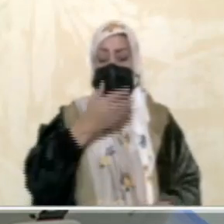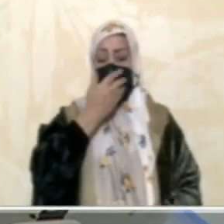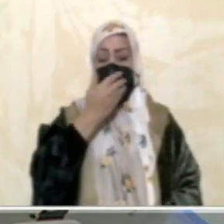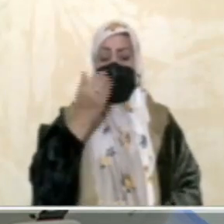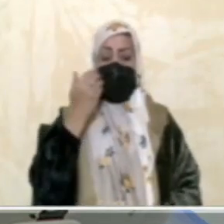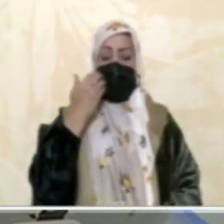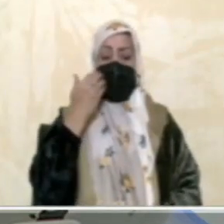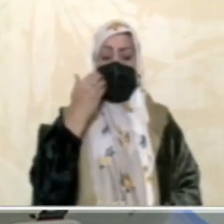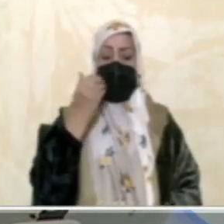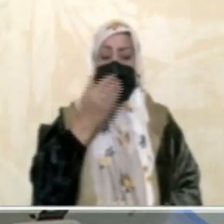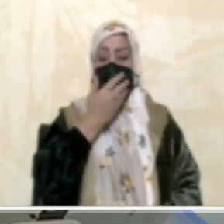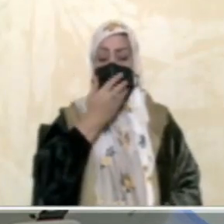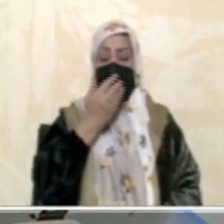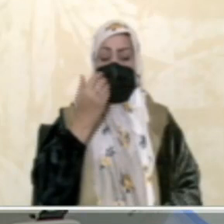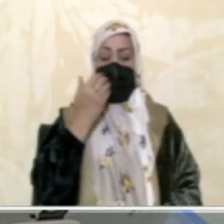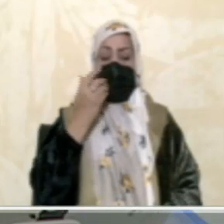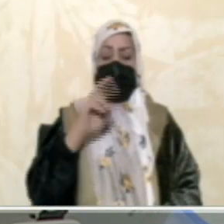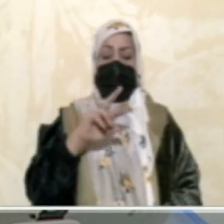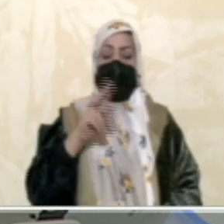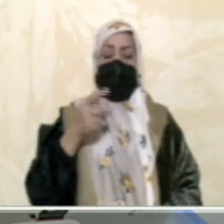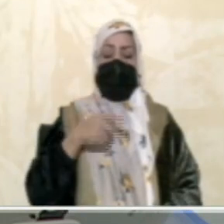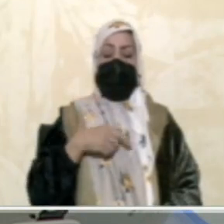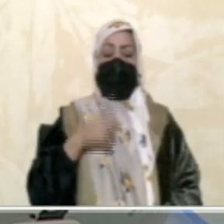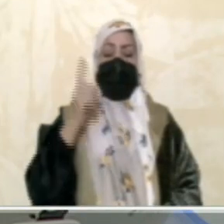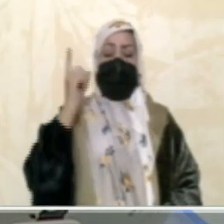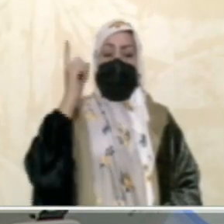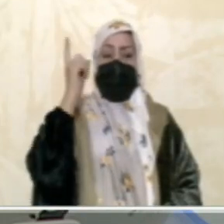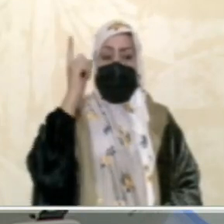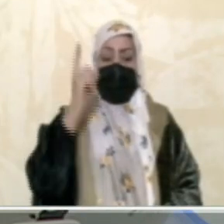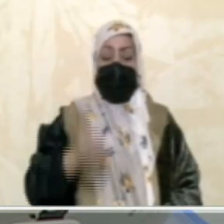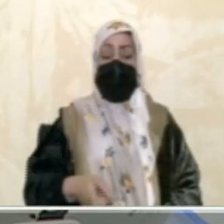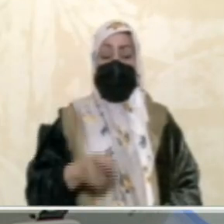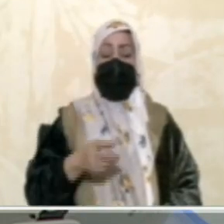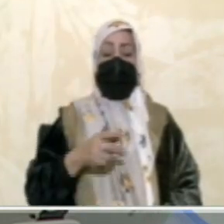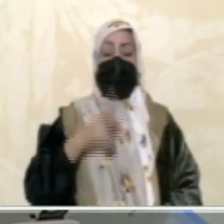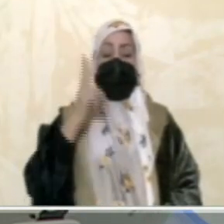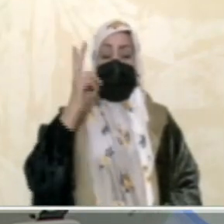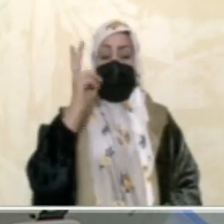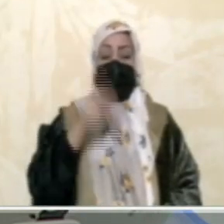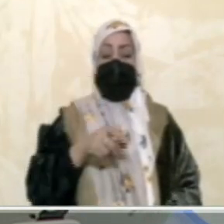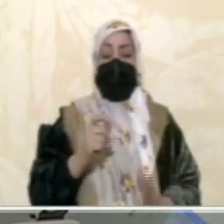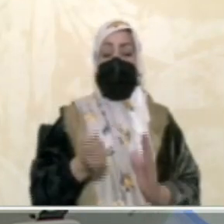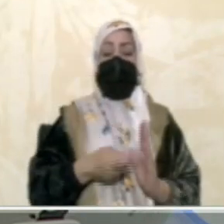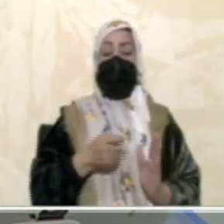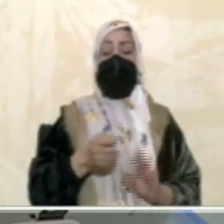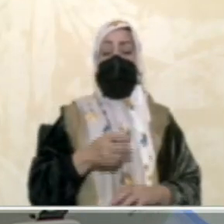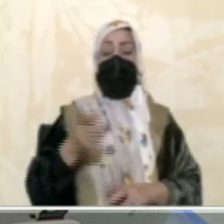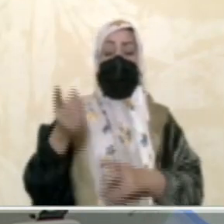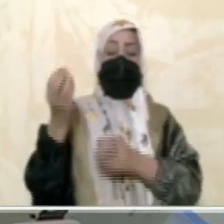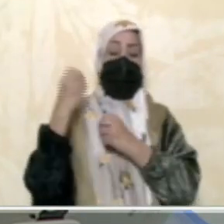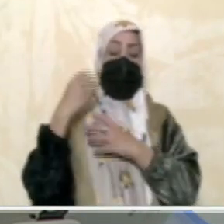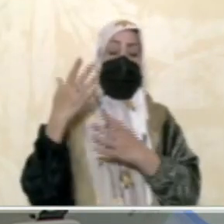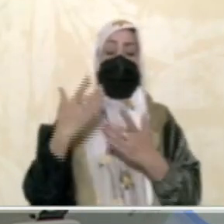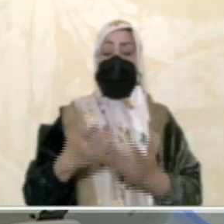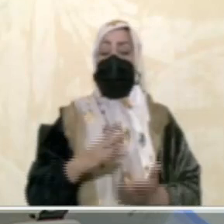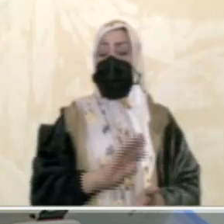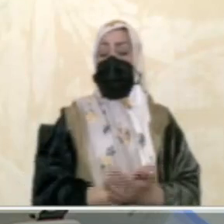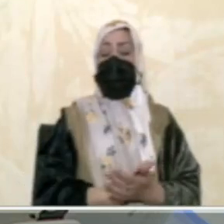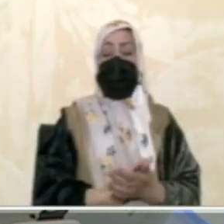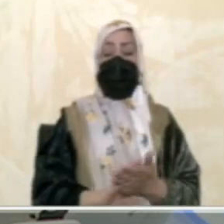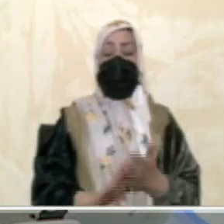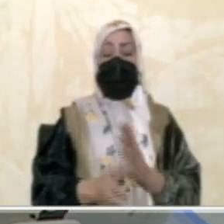الناس ولكن يخشى الا يكتب له شيء من الاجر اطلاقا كما قال في الحديث من لم يدع قول